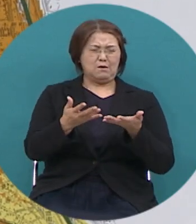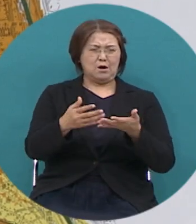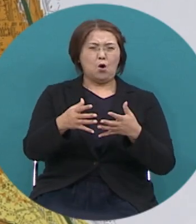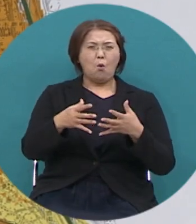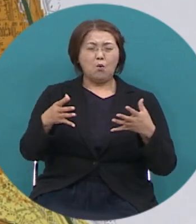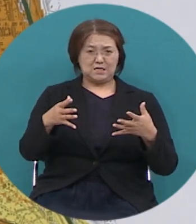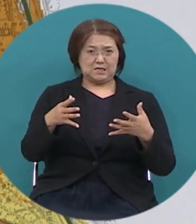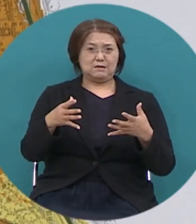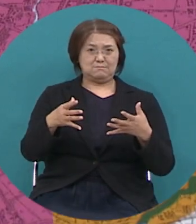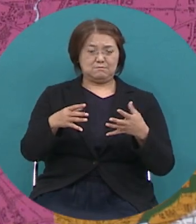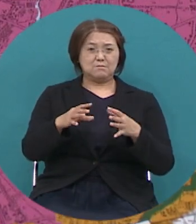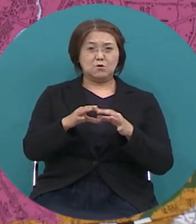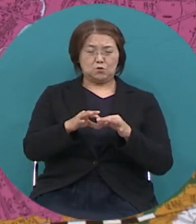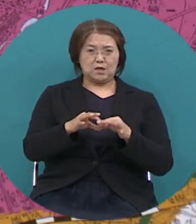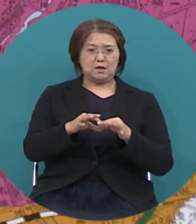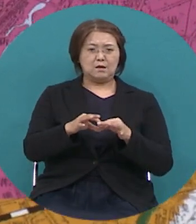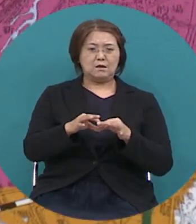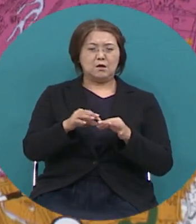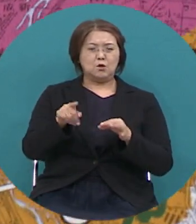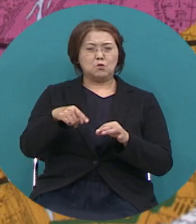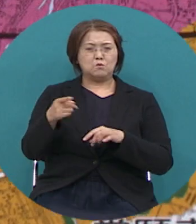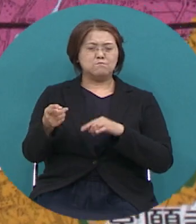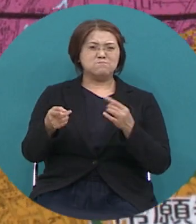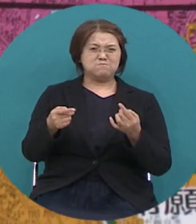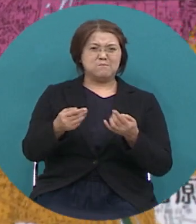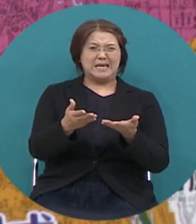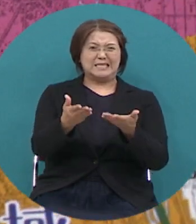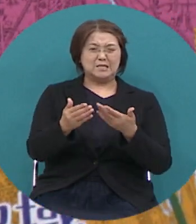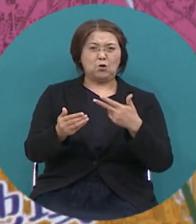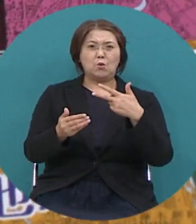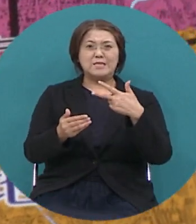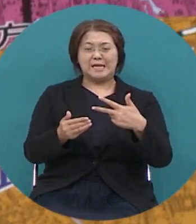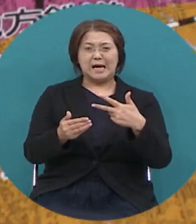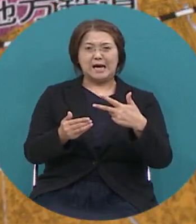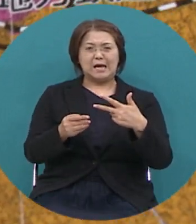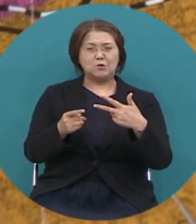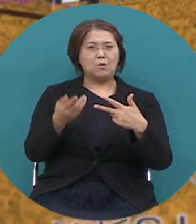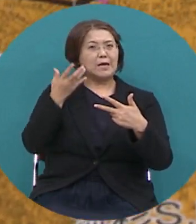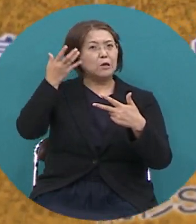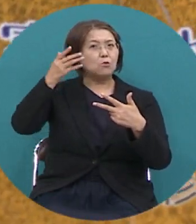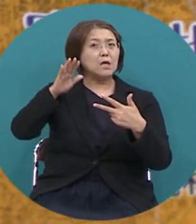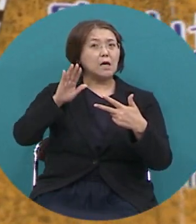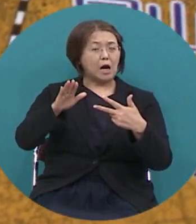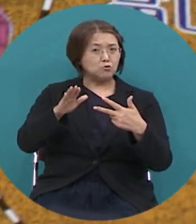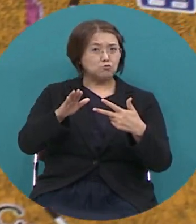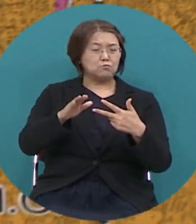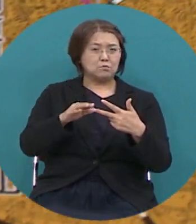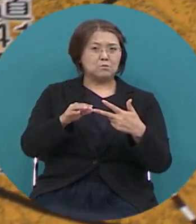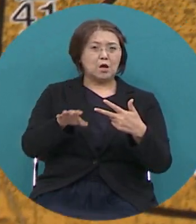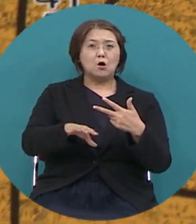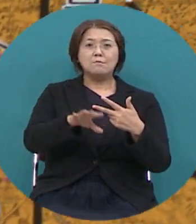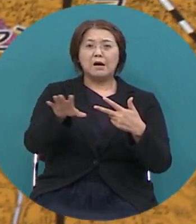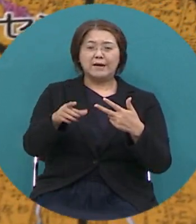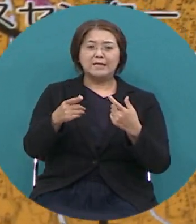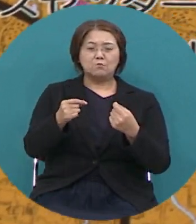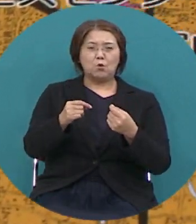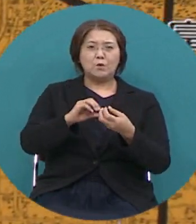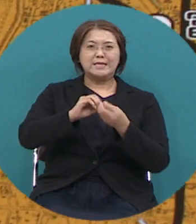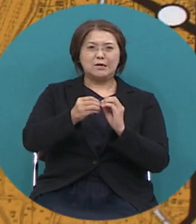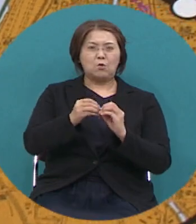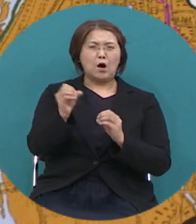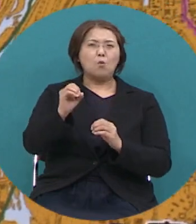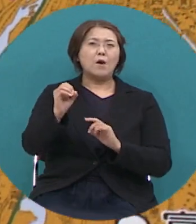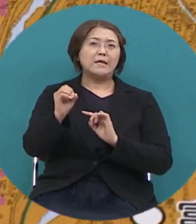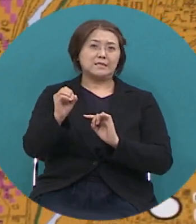呉山断層が走っている両側近傍は震度7の可能性がありますよと。でこの周りについても濃いオレンジです